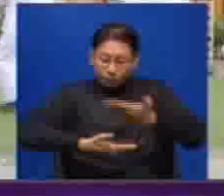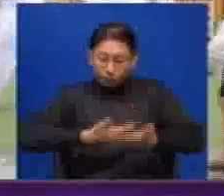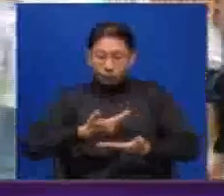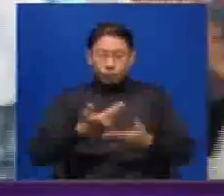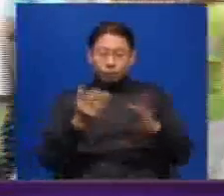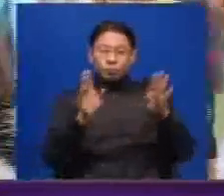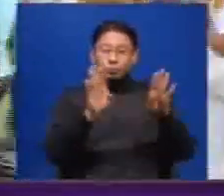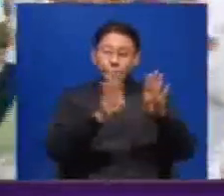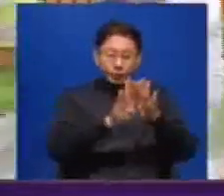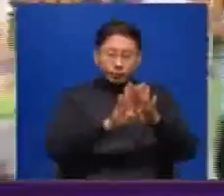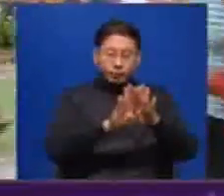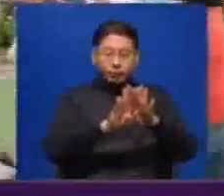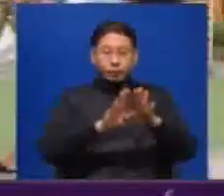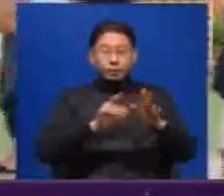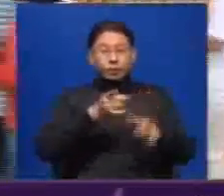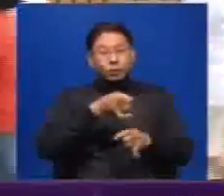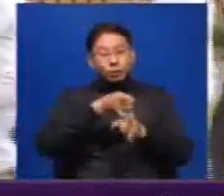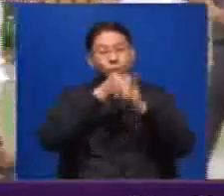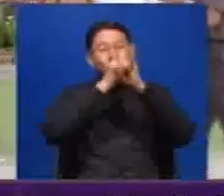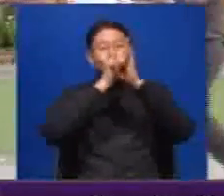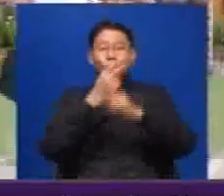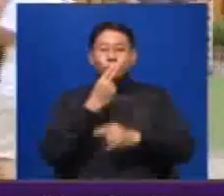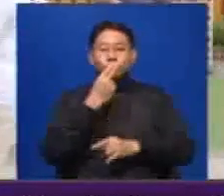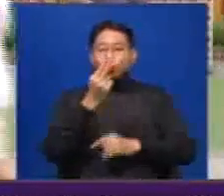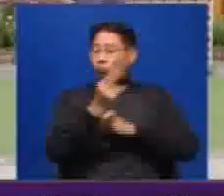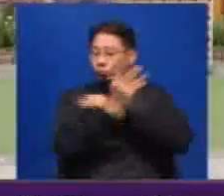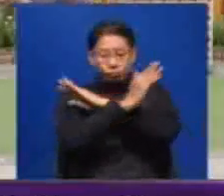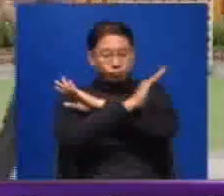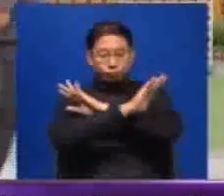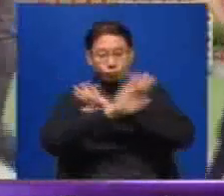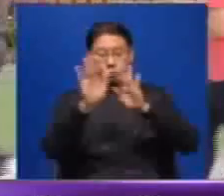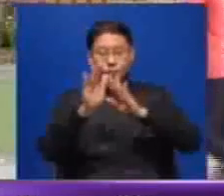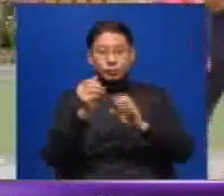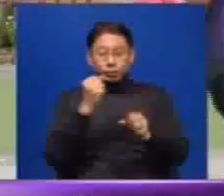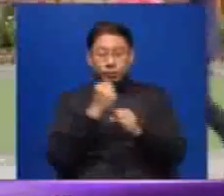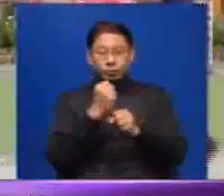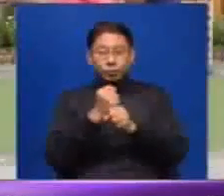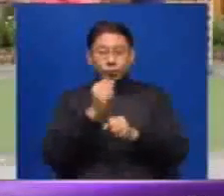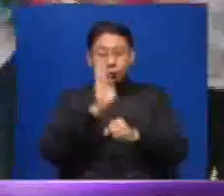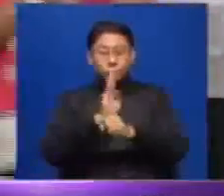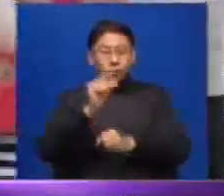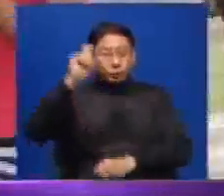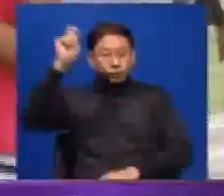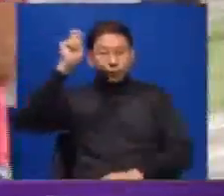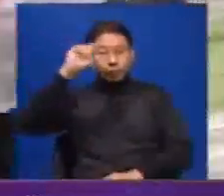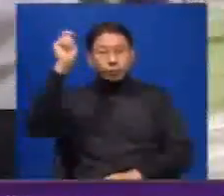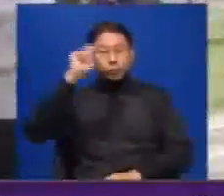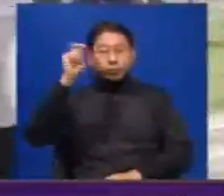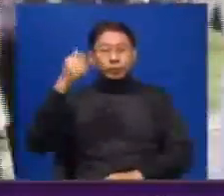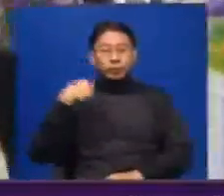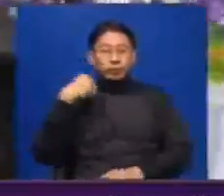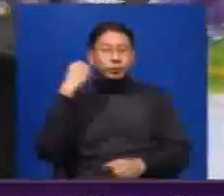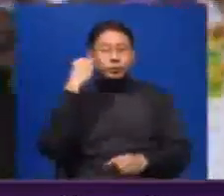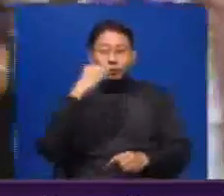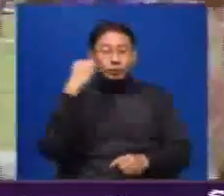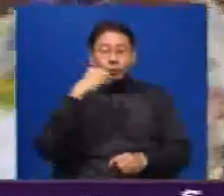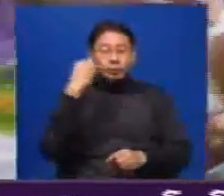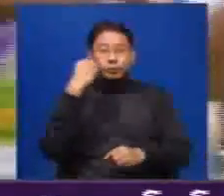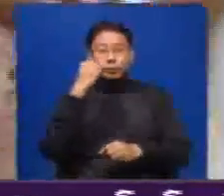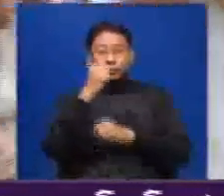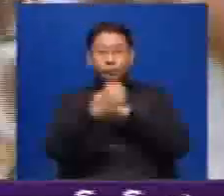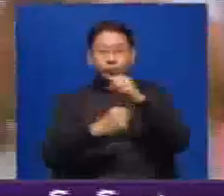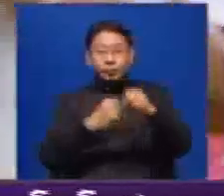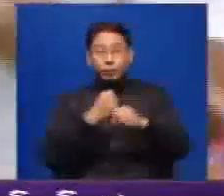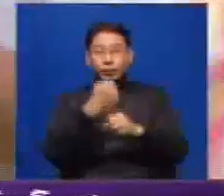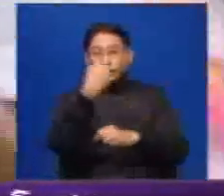ปิดร้านไม่ขายสุราและบุหรี่ในวันนี้เพื่อเดินทางมาทำบุญที่มณฑลพิธีท้องสนามหลวงซึ่งได้ทำอย่างนี้มาเป็นเวลาเกือบ10ปี